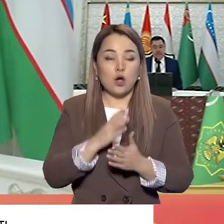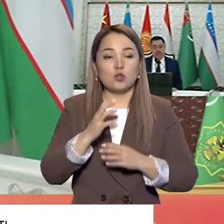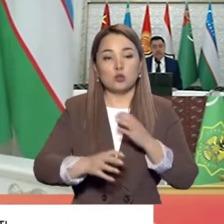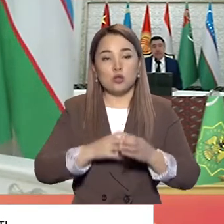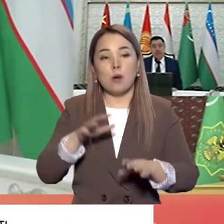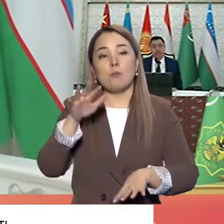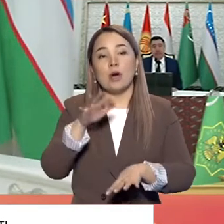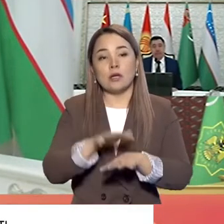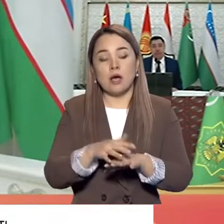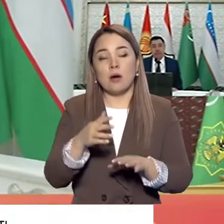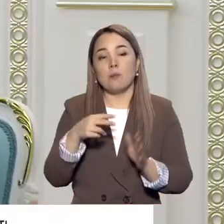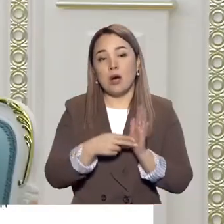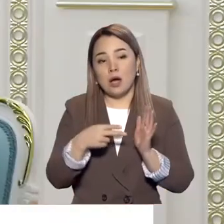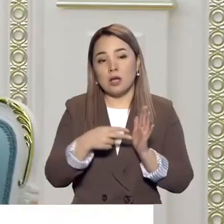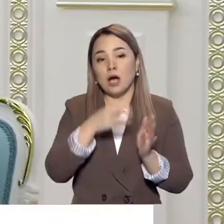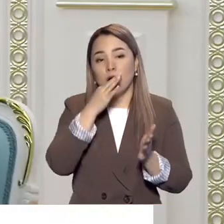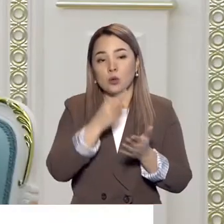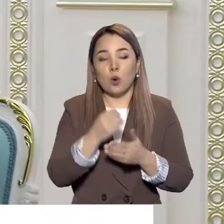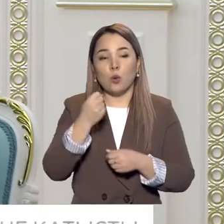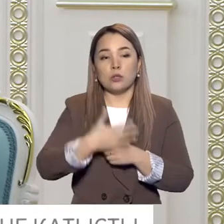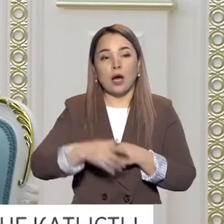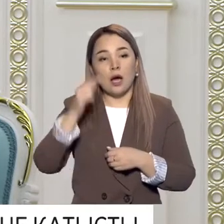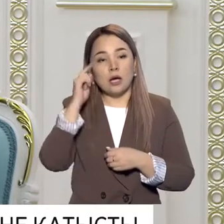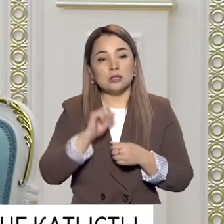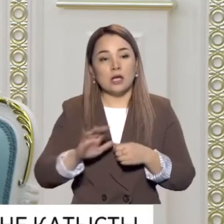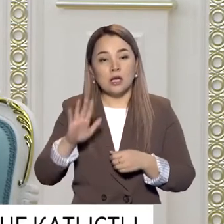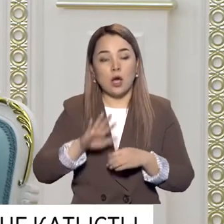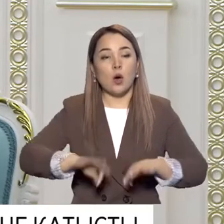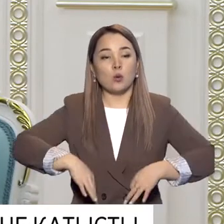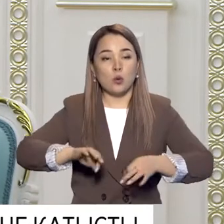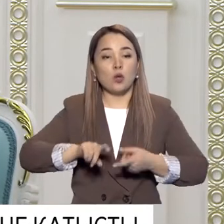дүниежүзілік банктің бағалауы бойынша Орталық Азияның көлік